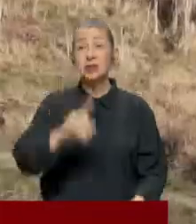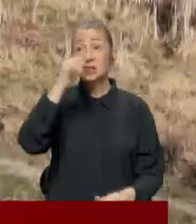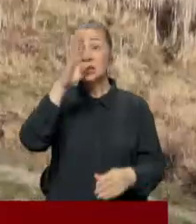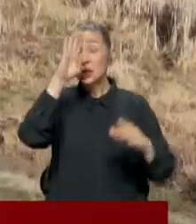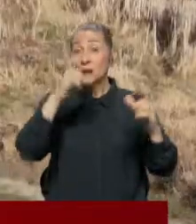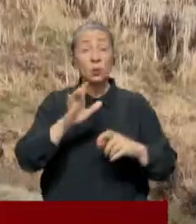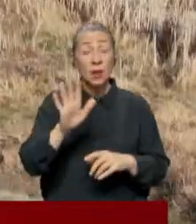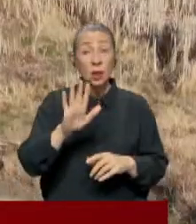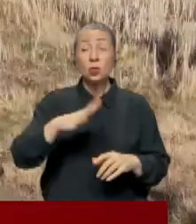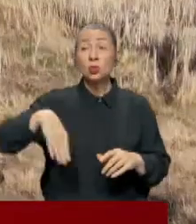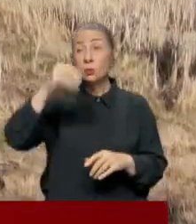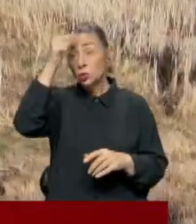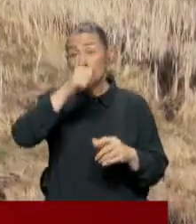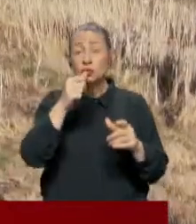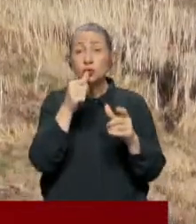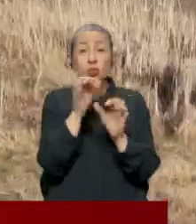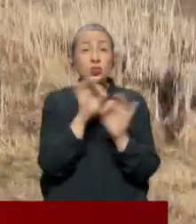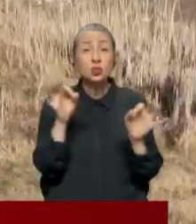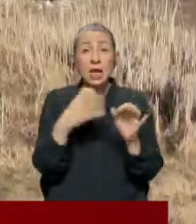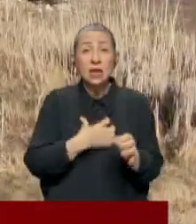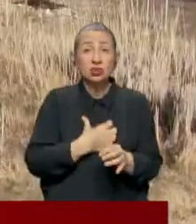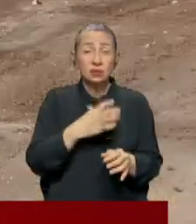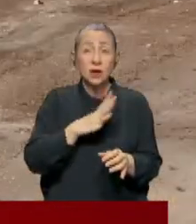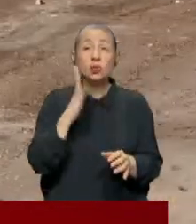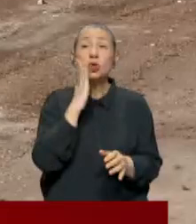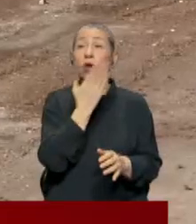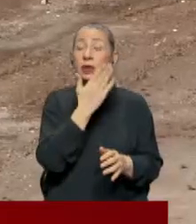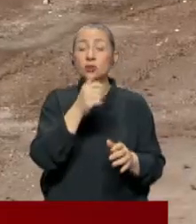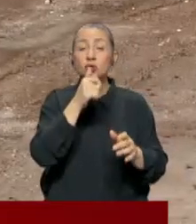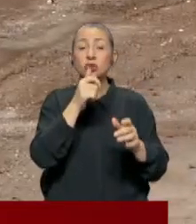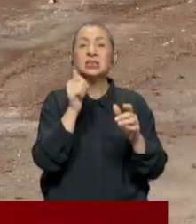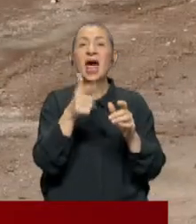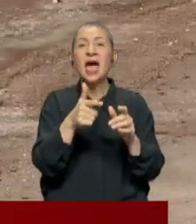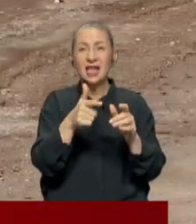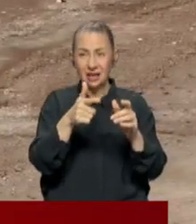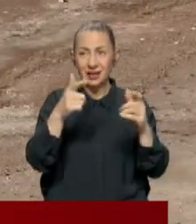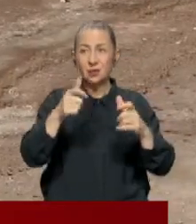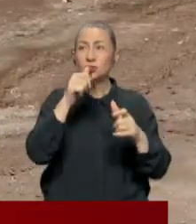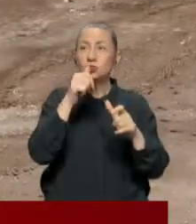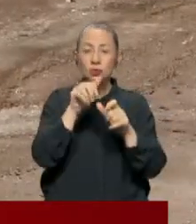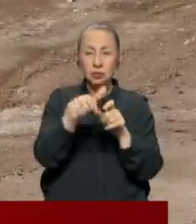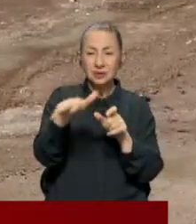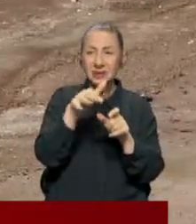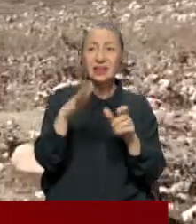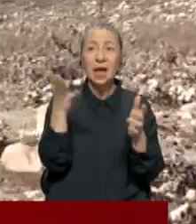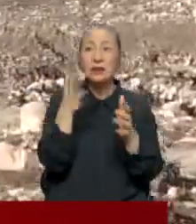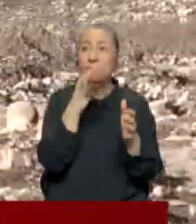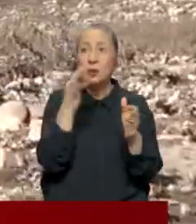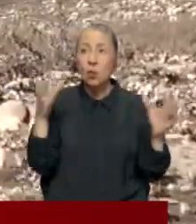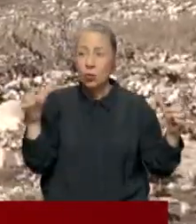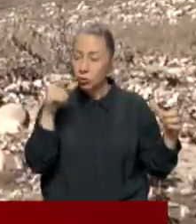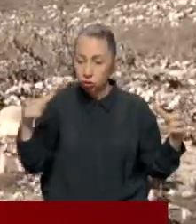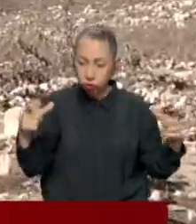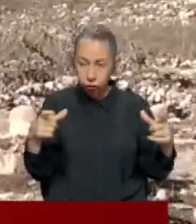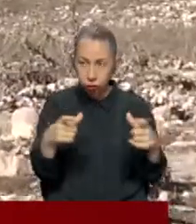Sadece İstanbul değil, tüm Türkiye kuraklık endişesi yaşıyor. Tokat'ın Sulusaray ilçesindeki sulama göleti neredeyse tamamen